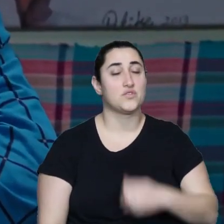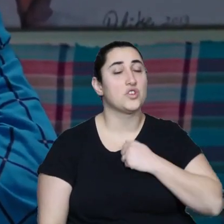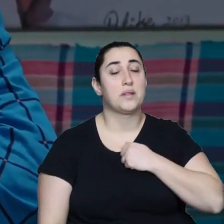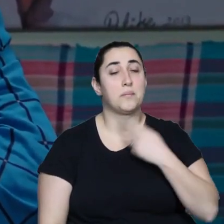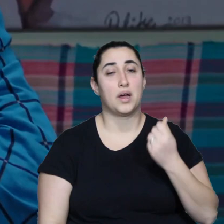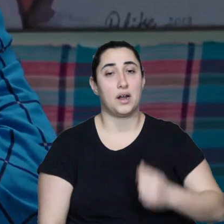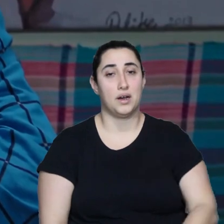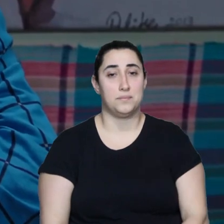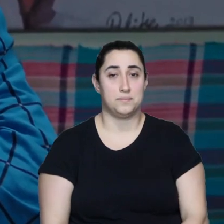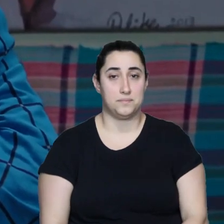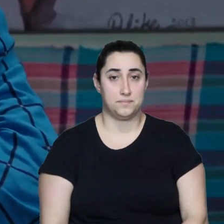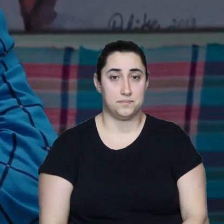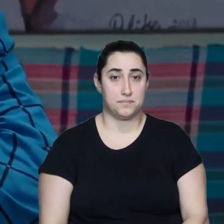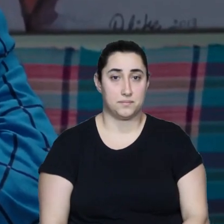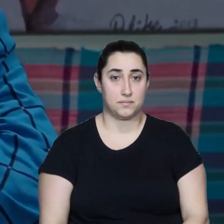Canım para.